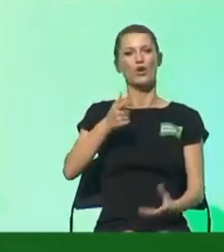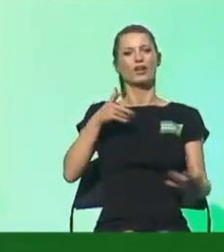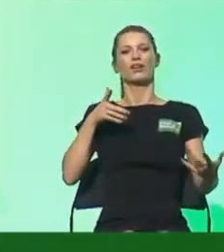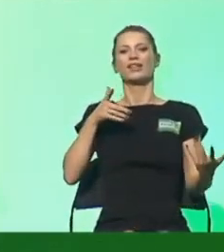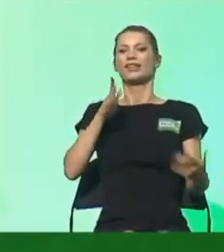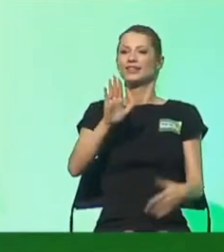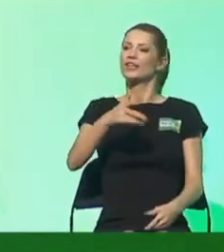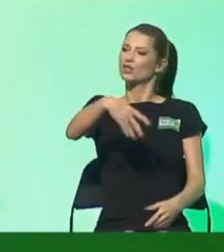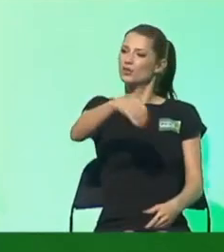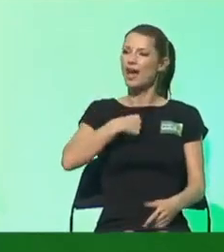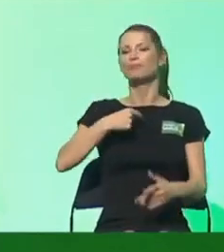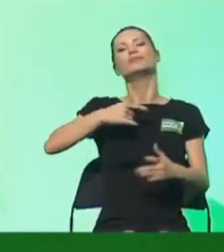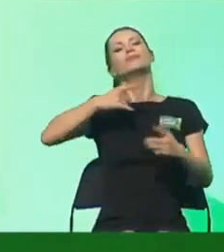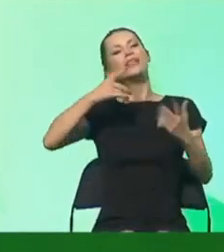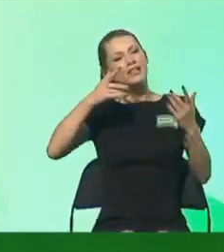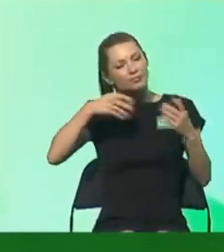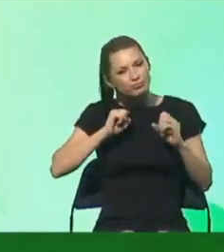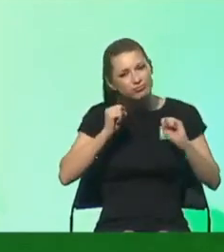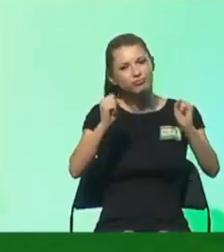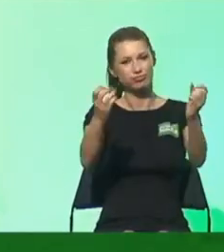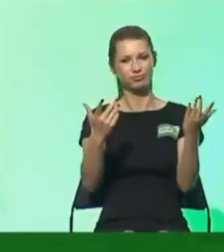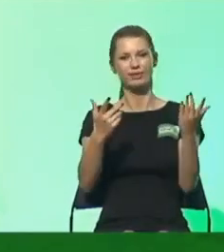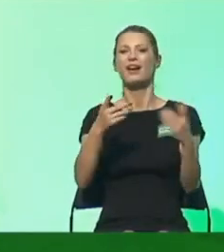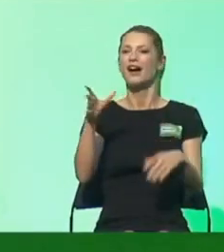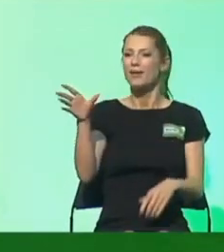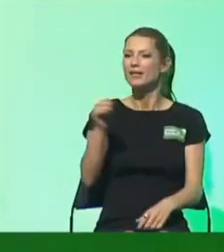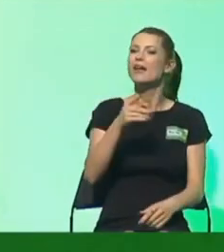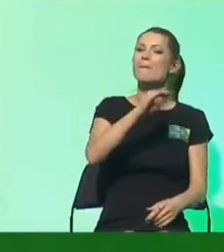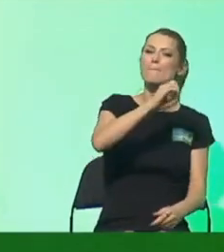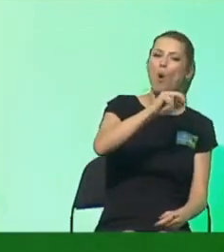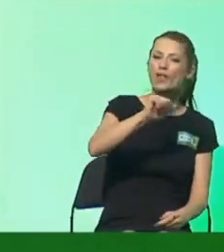Weg fortsetzen können. Mit Mona, mit dem Landesvorstand, mit